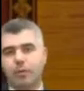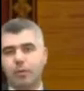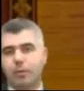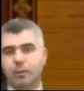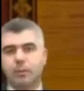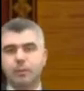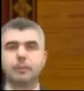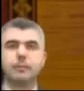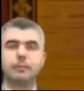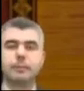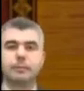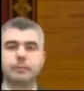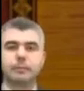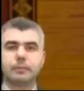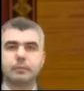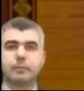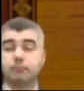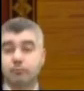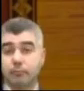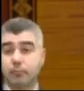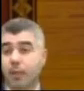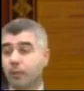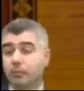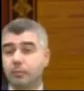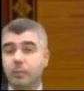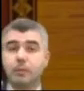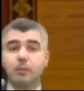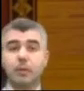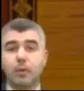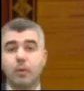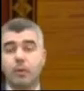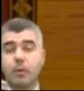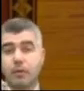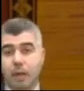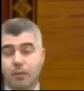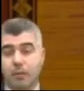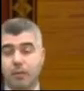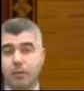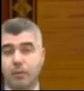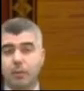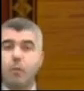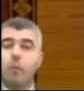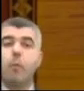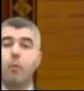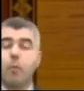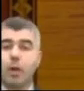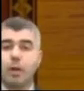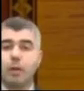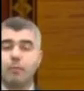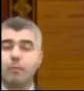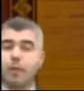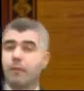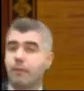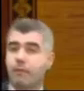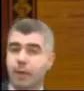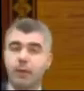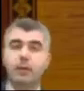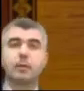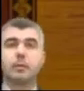هذا المجال. أريد هنا في مجال نحن